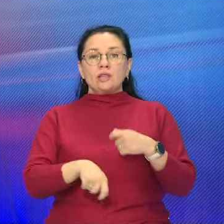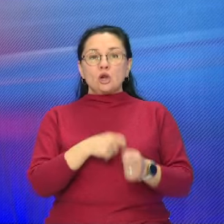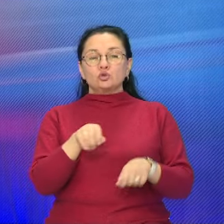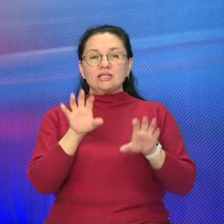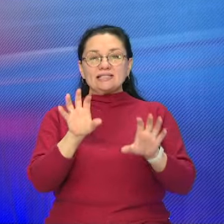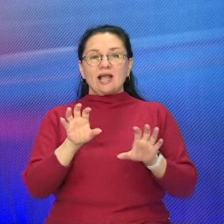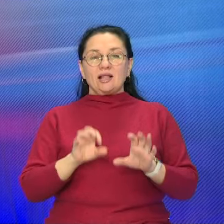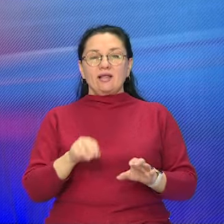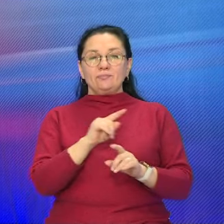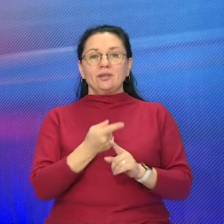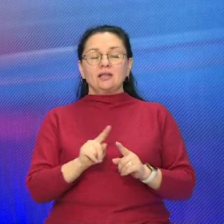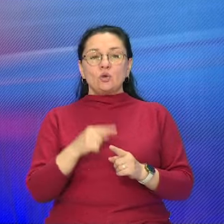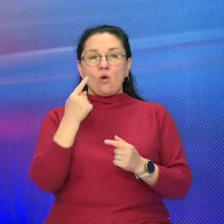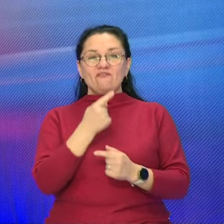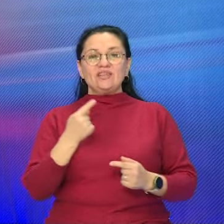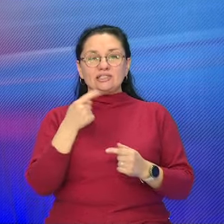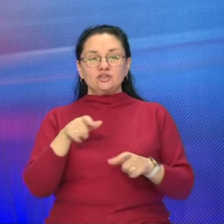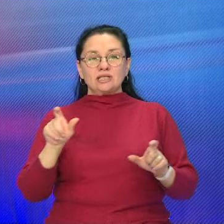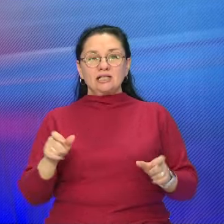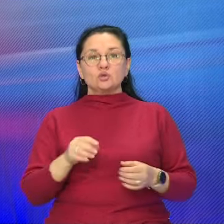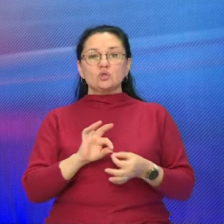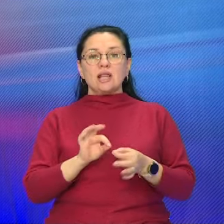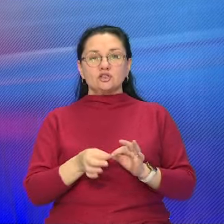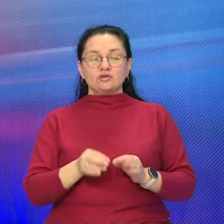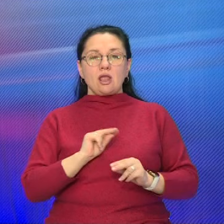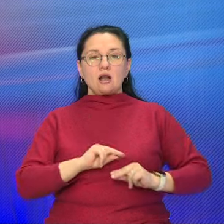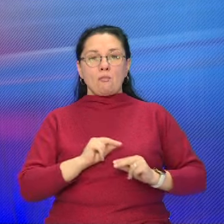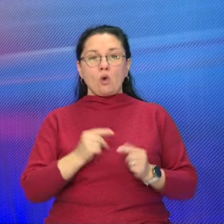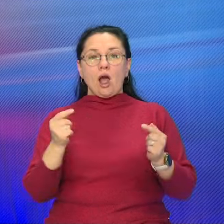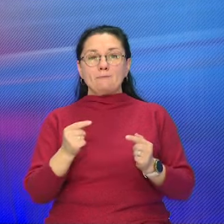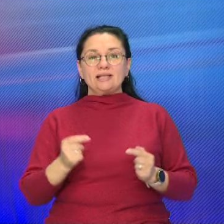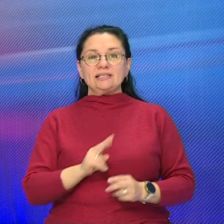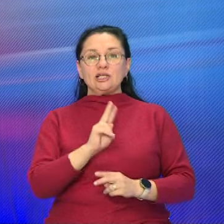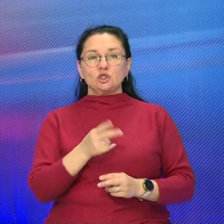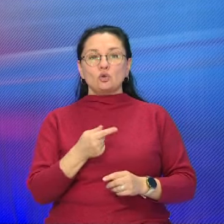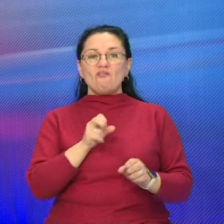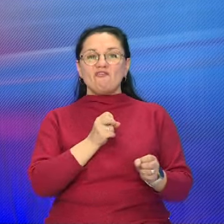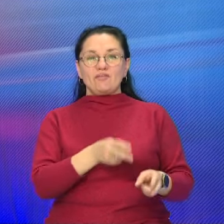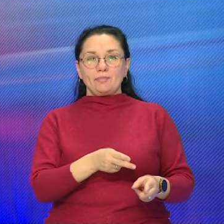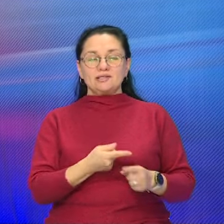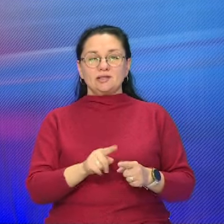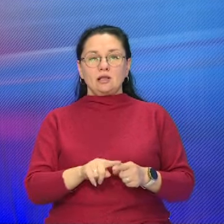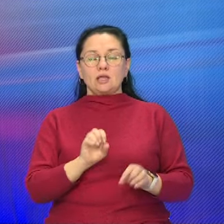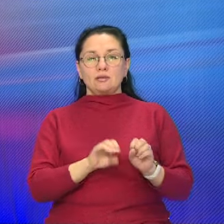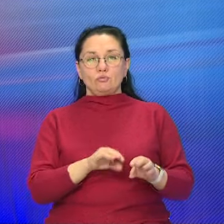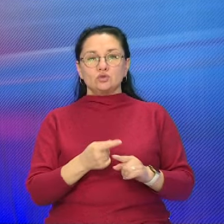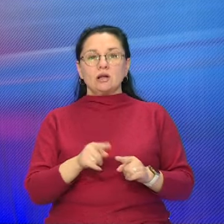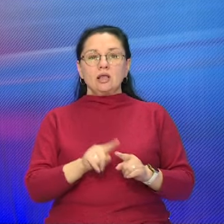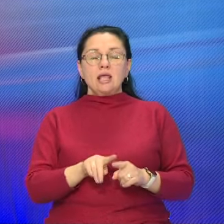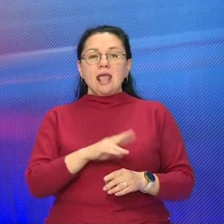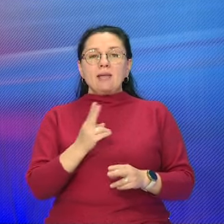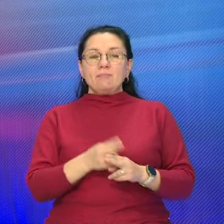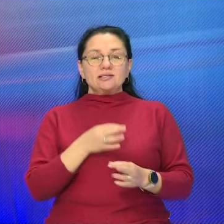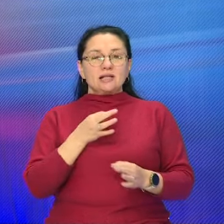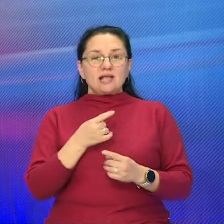то с физлицами намного сложнее работать, определить, кто вынес мусор, когда вынес мусор. Поэтому,